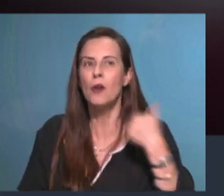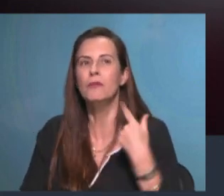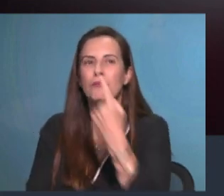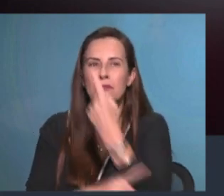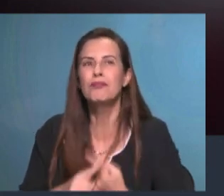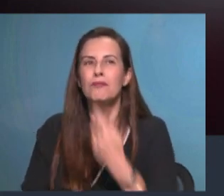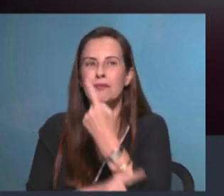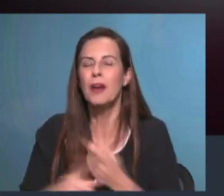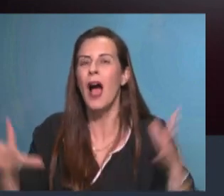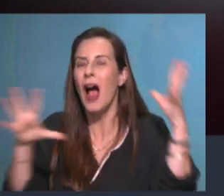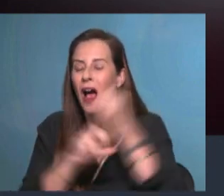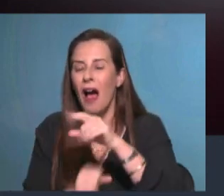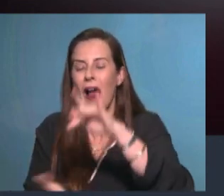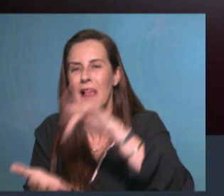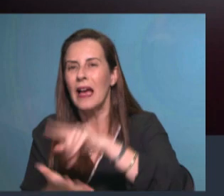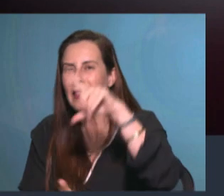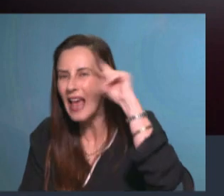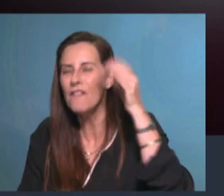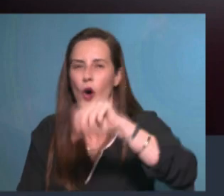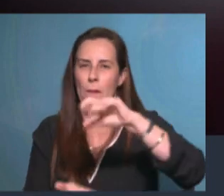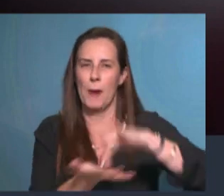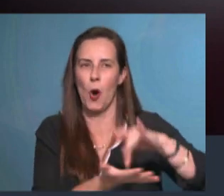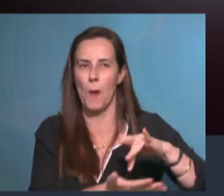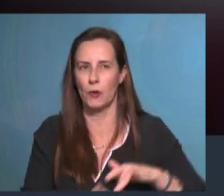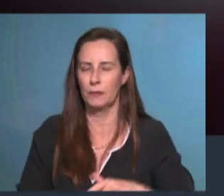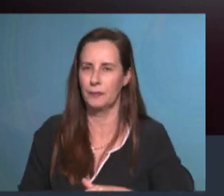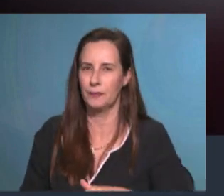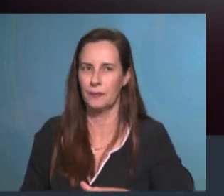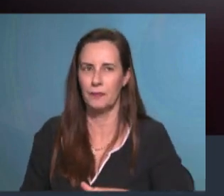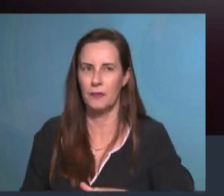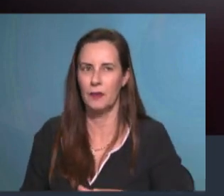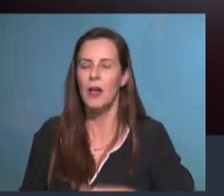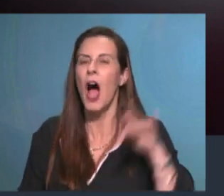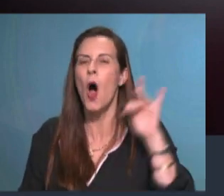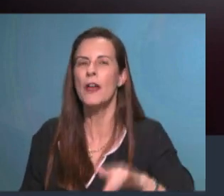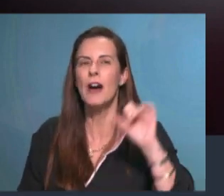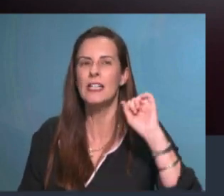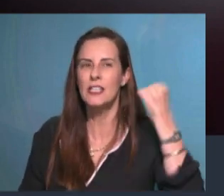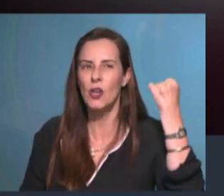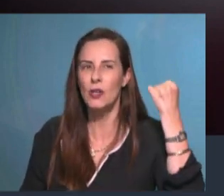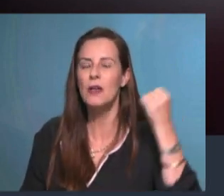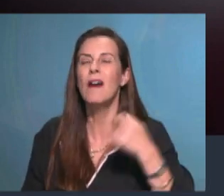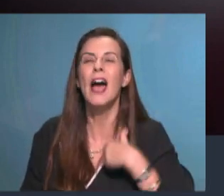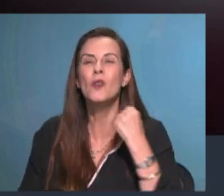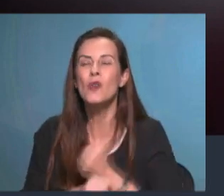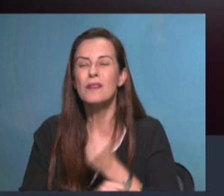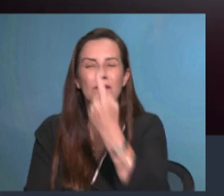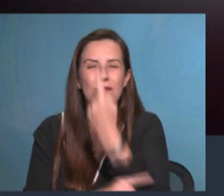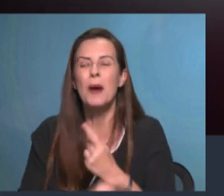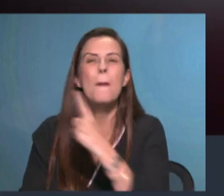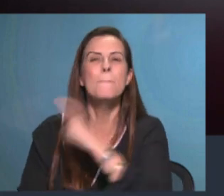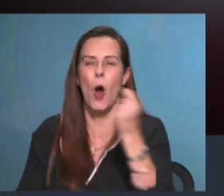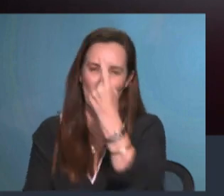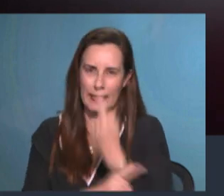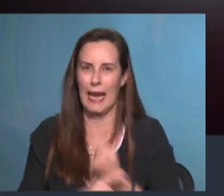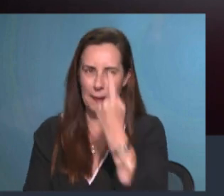الليلة الا وقد امطرنا تل ابيب والمدن الاخرى لدى العدو الصهيوني بمئات